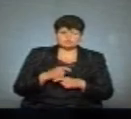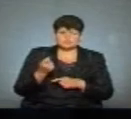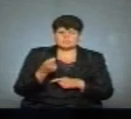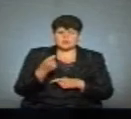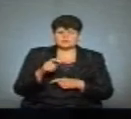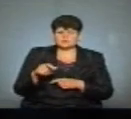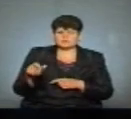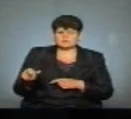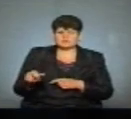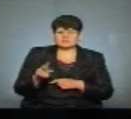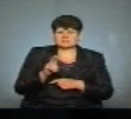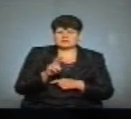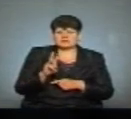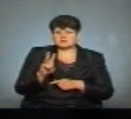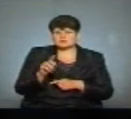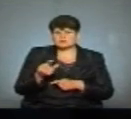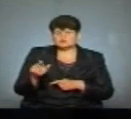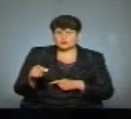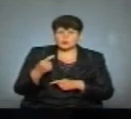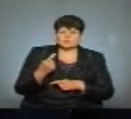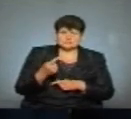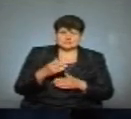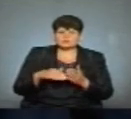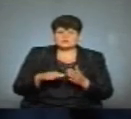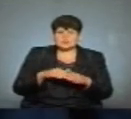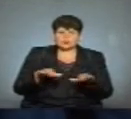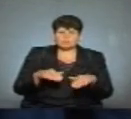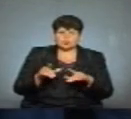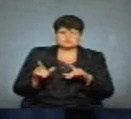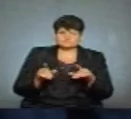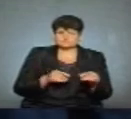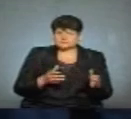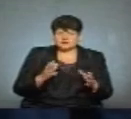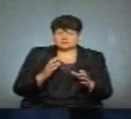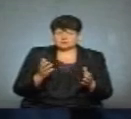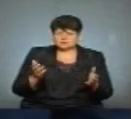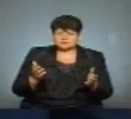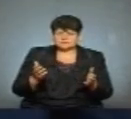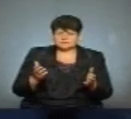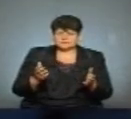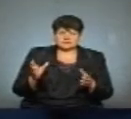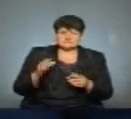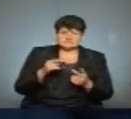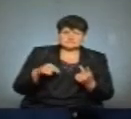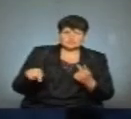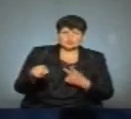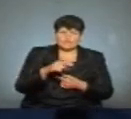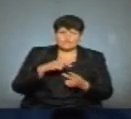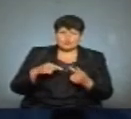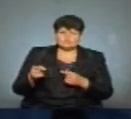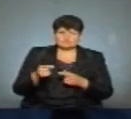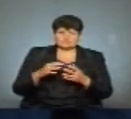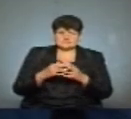По 2-3 чоловіки один, або і взагалі порожні автобуси поїхали. Всі довкола Тернополя, всі